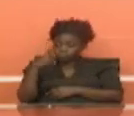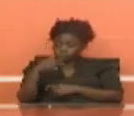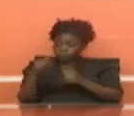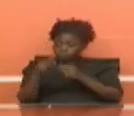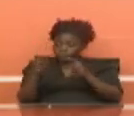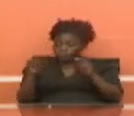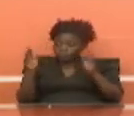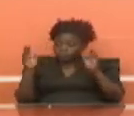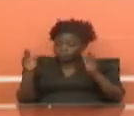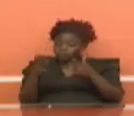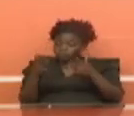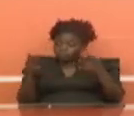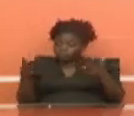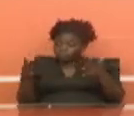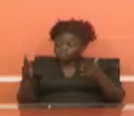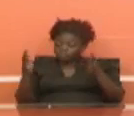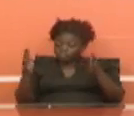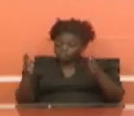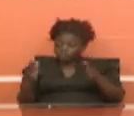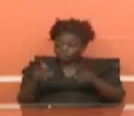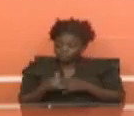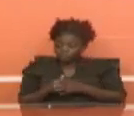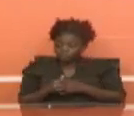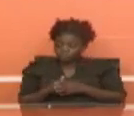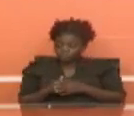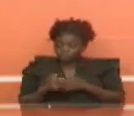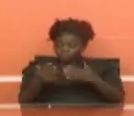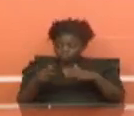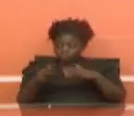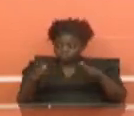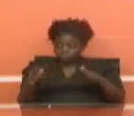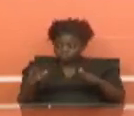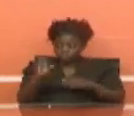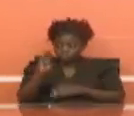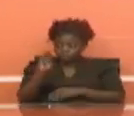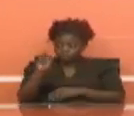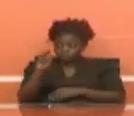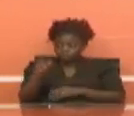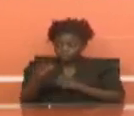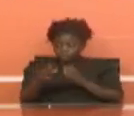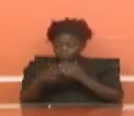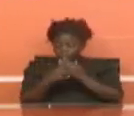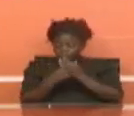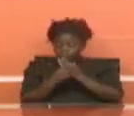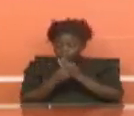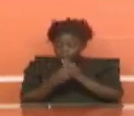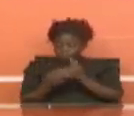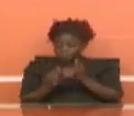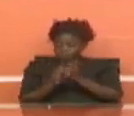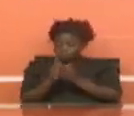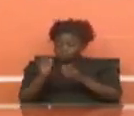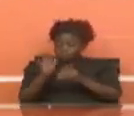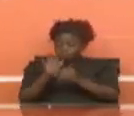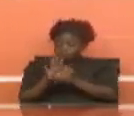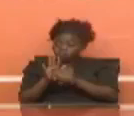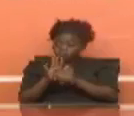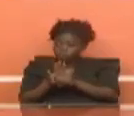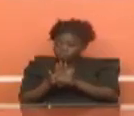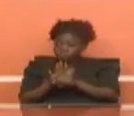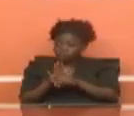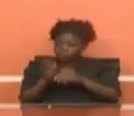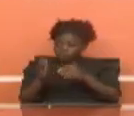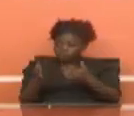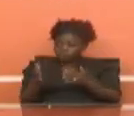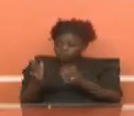ennimiro ennene bwe tugenda okulekawo amabanga amanene. Ng'omaze okumayira bokisi zo ng'omukugu waffe w'akulaga oluvannyuma ojjozaamu ettaka eriteekeddwateekeddwa bulungi